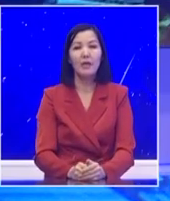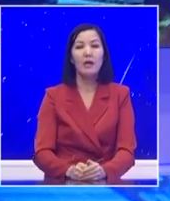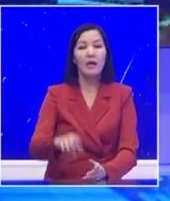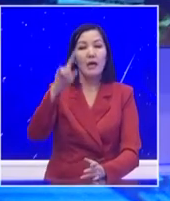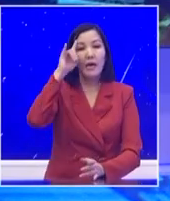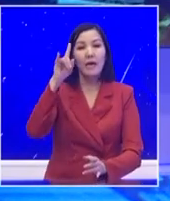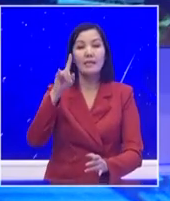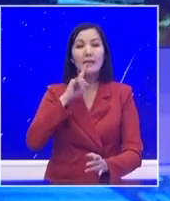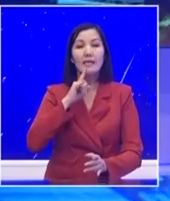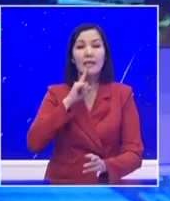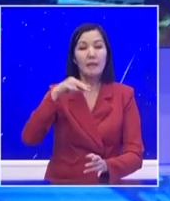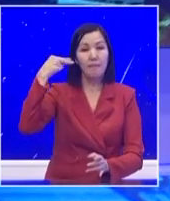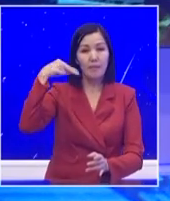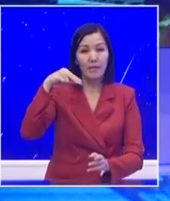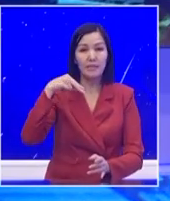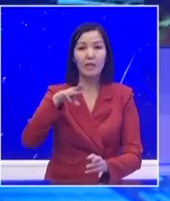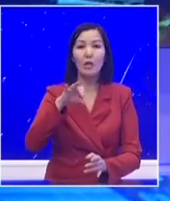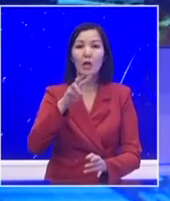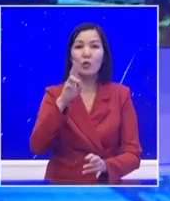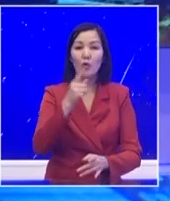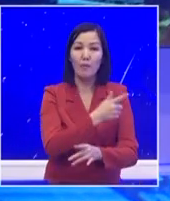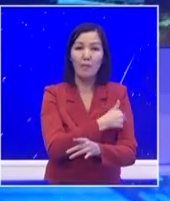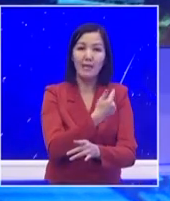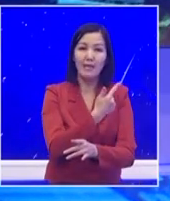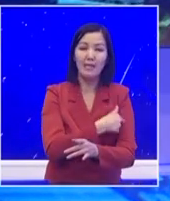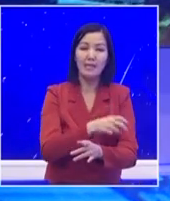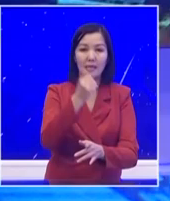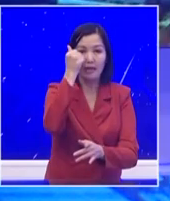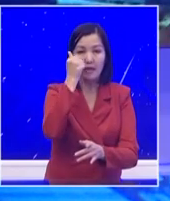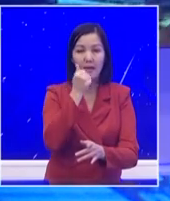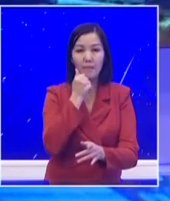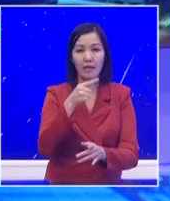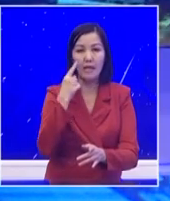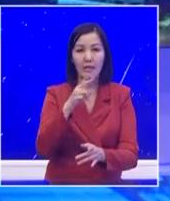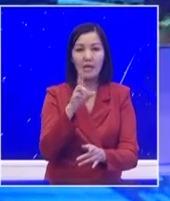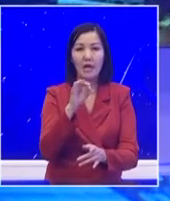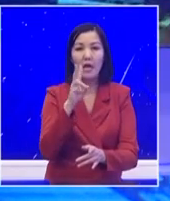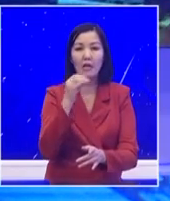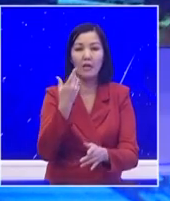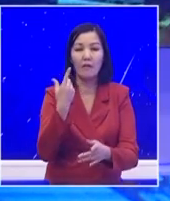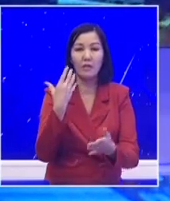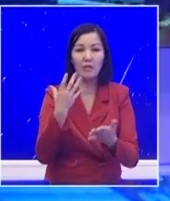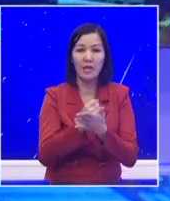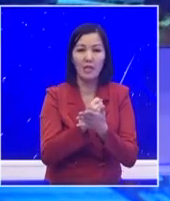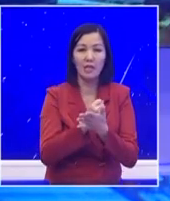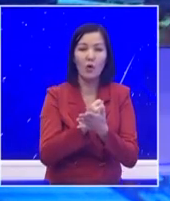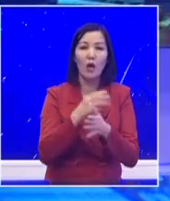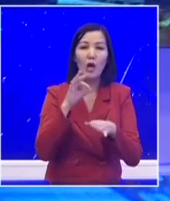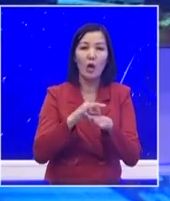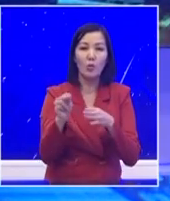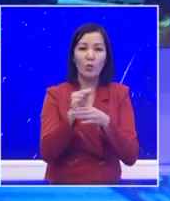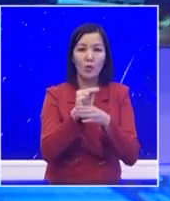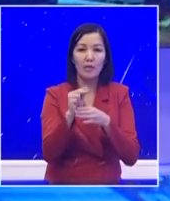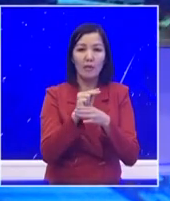Қазақстан Республикасының президенті Қасым Жомарт Тоқаев медицина мамандарына алғыс білдірді. Коронавирусты анықтау, науқастарды емдеу және